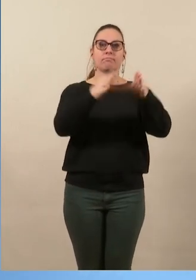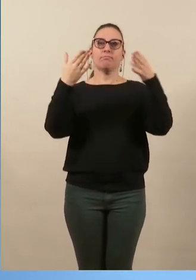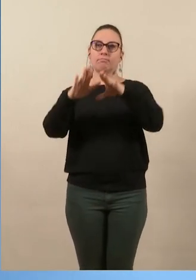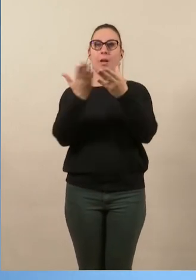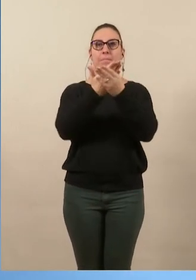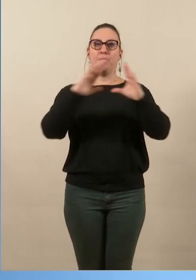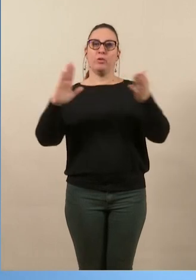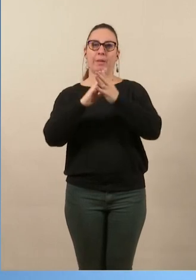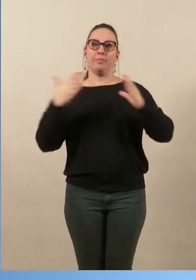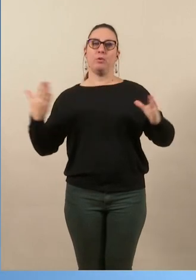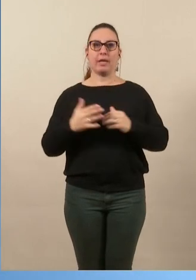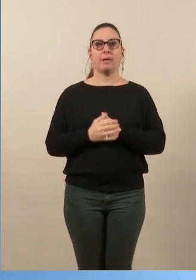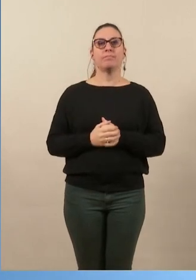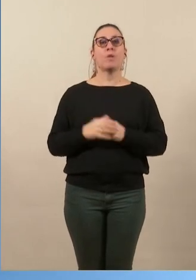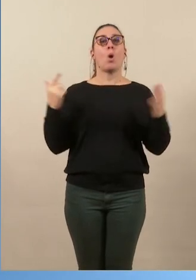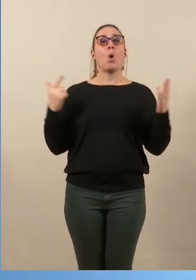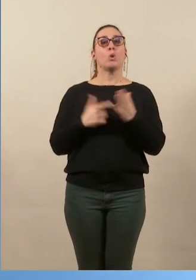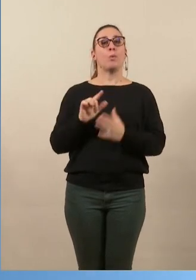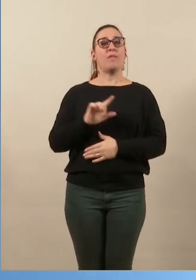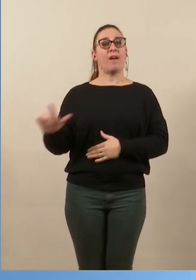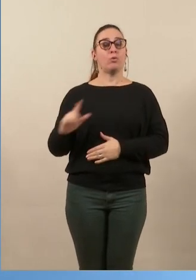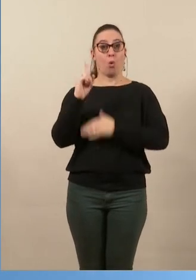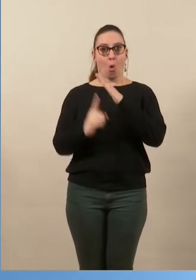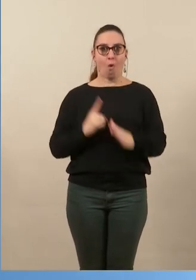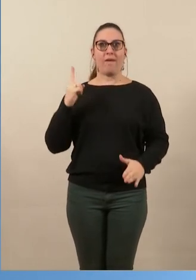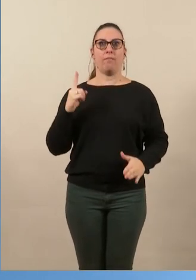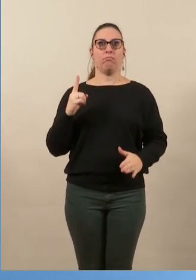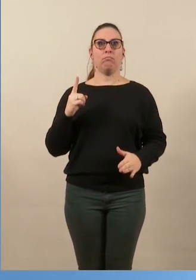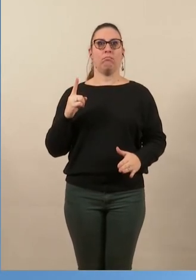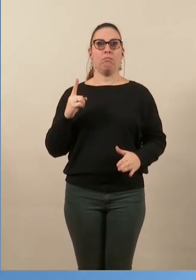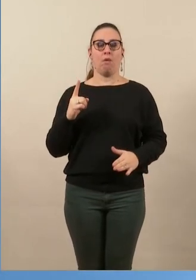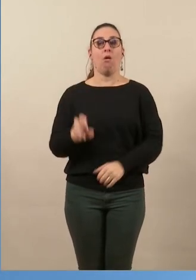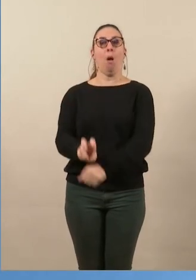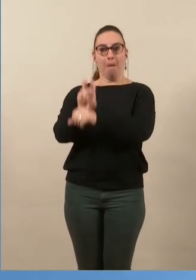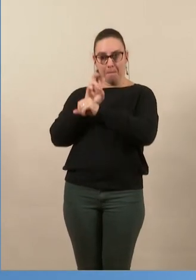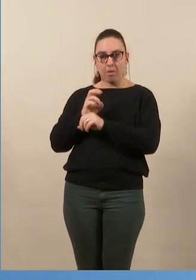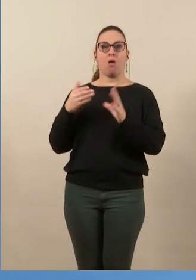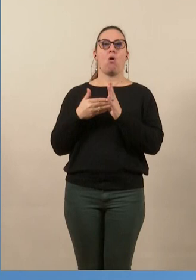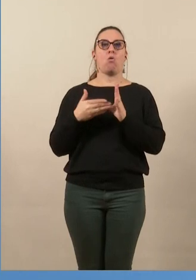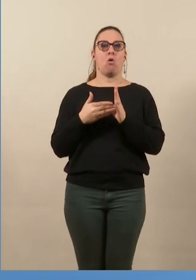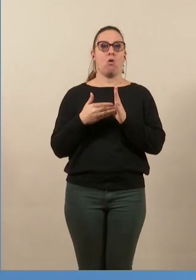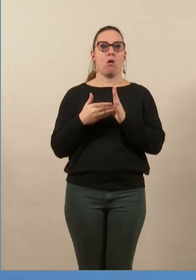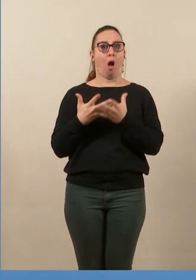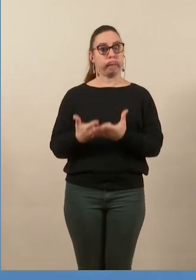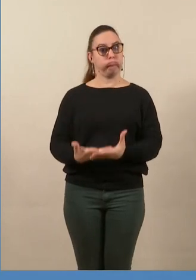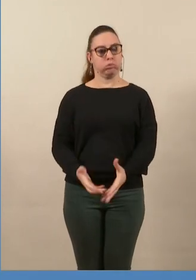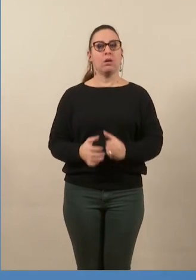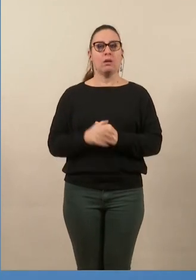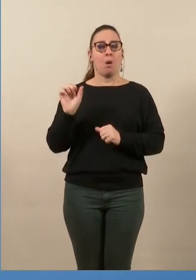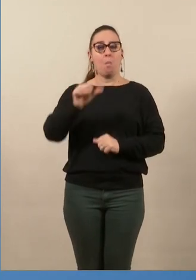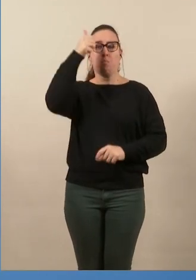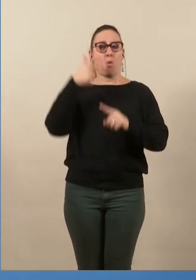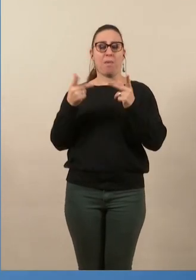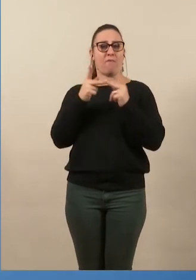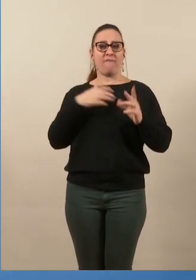bibliothèques en 2022 rebelotte nouvel emprunt massif le plus élevé de l'histoire de